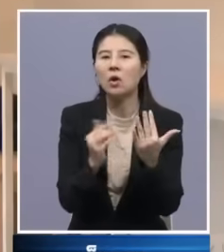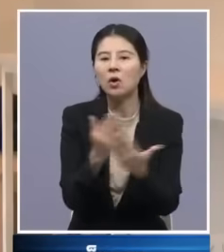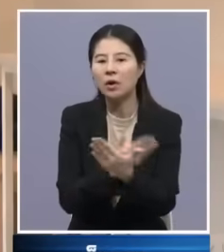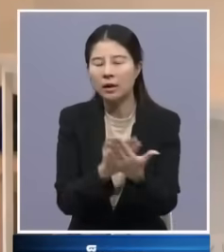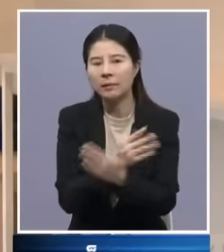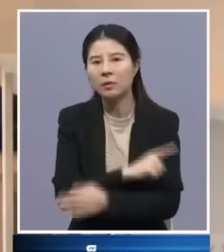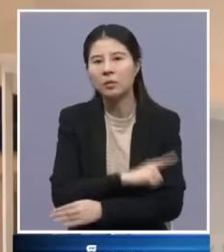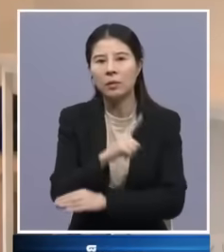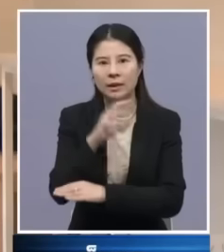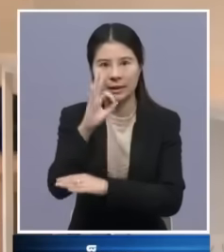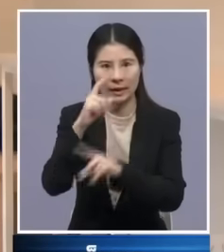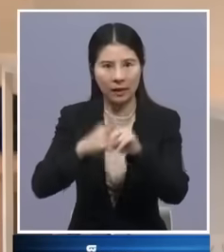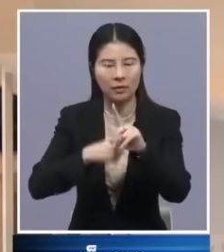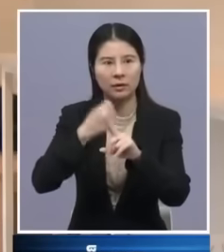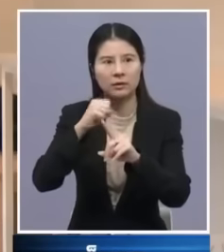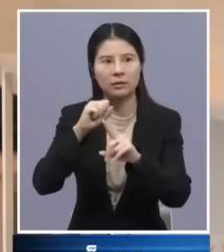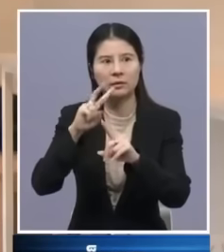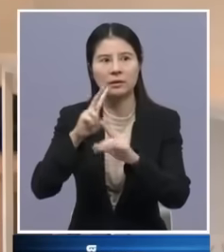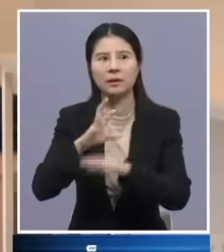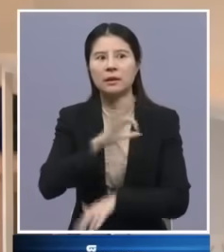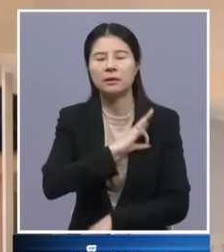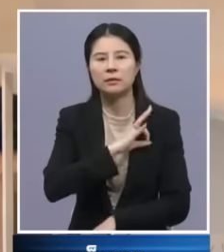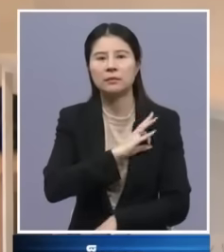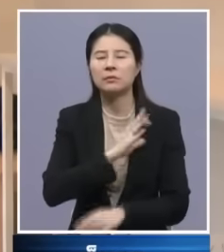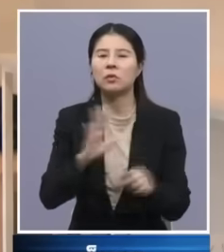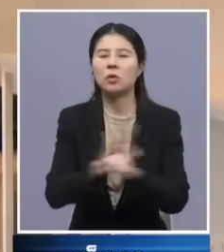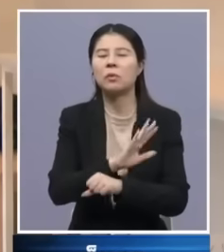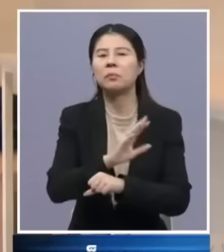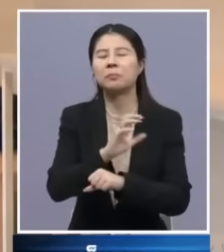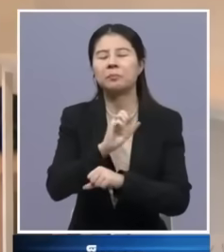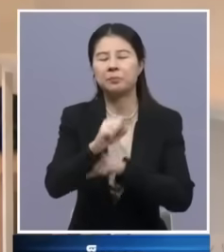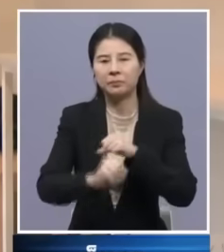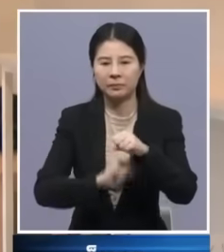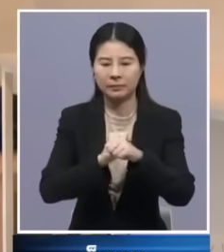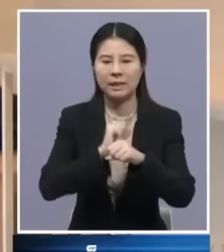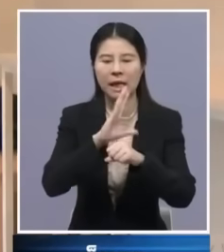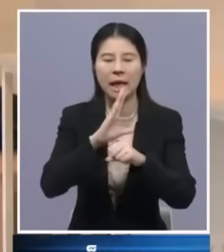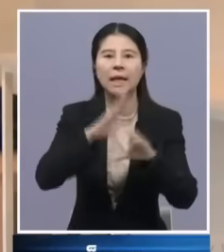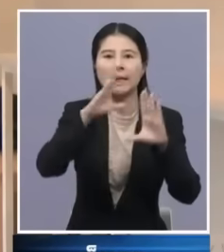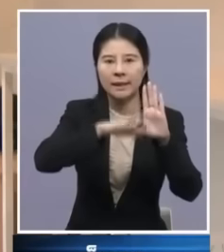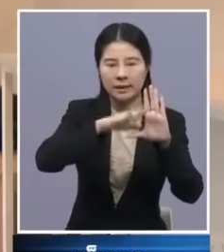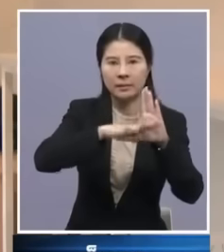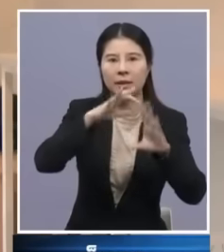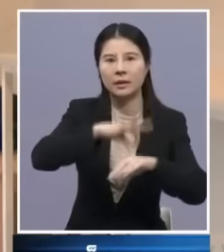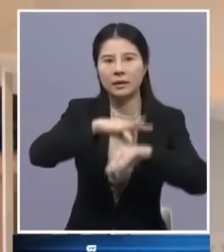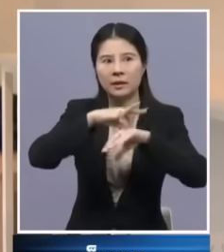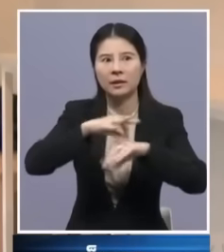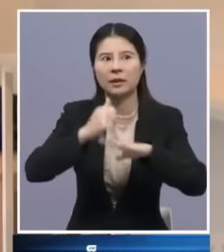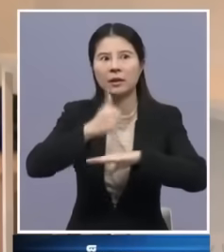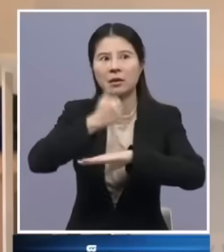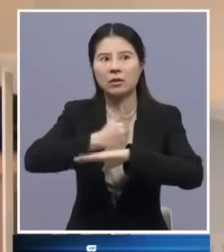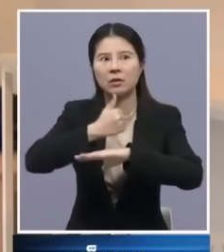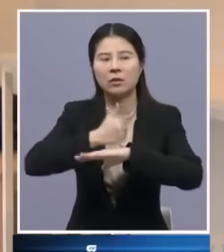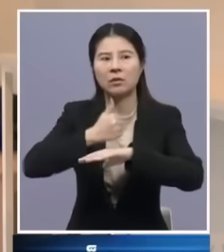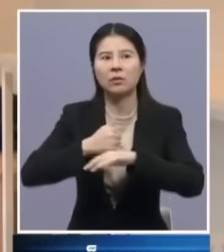กเว้นข้อบังคับนี้เพื่อเปิดทางให้สมาชิกที่ยังมีอายุครบไม่ถึง5ปีเนี่ย มาลงชิงได ้ก็ต้องรอเธอ2ด่านเลย ใช่